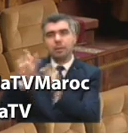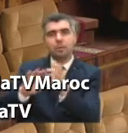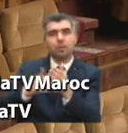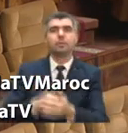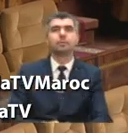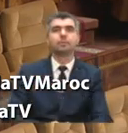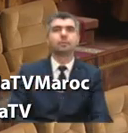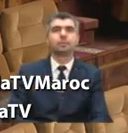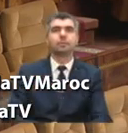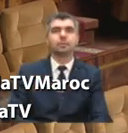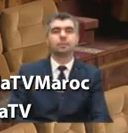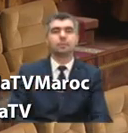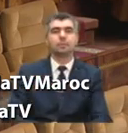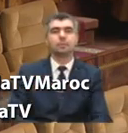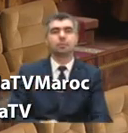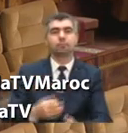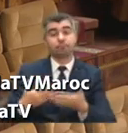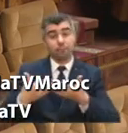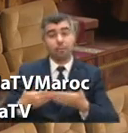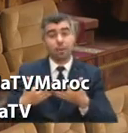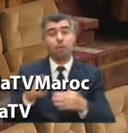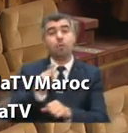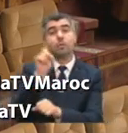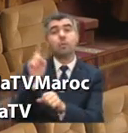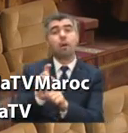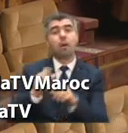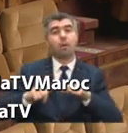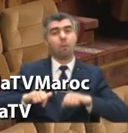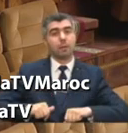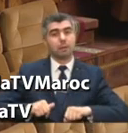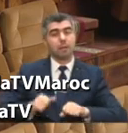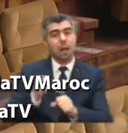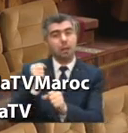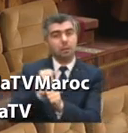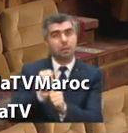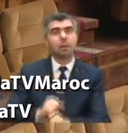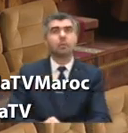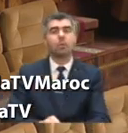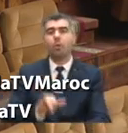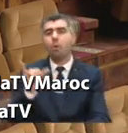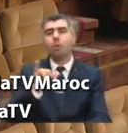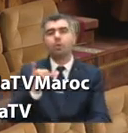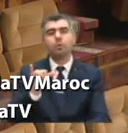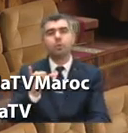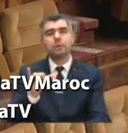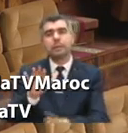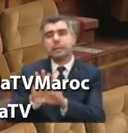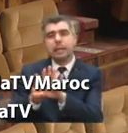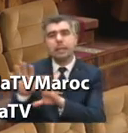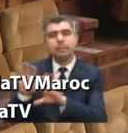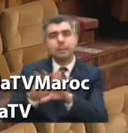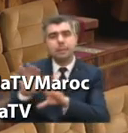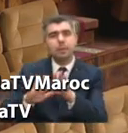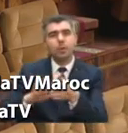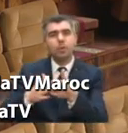وصل بذلك فإننا نسائلكم السيد الوزير المحترم عن طبيعة التدابير العملية التي